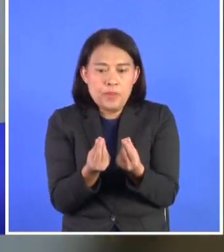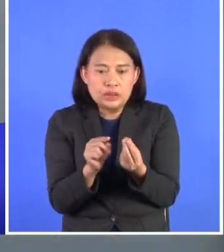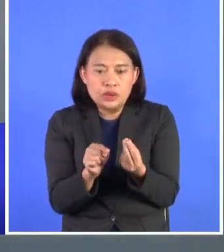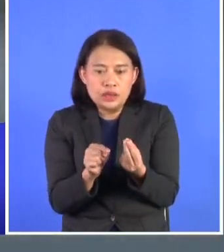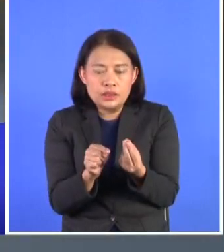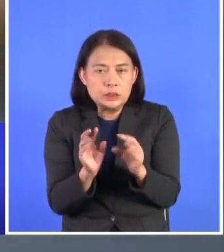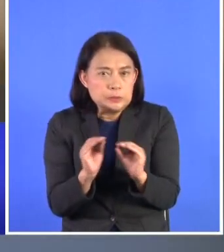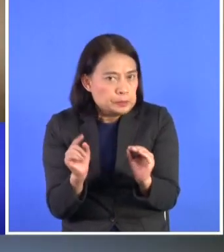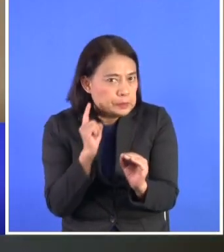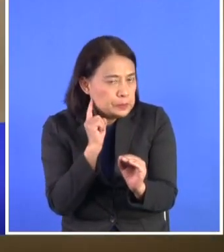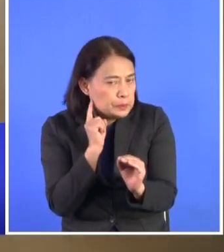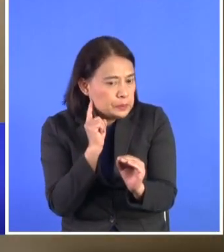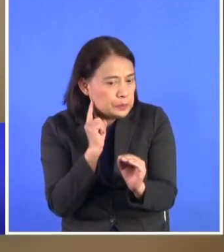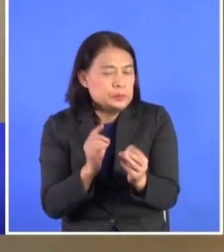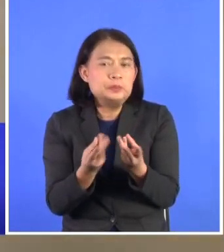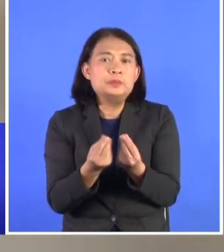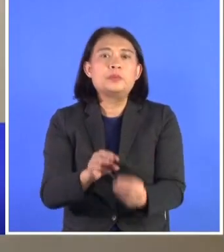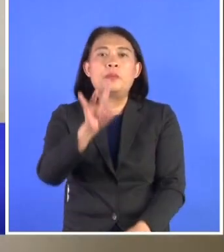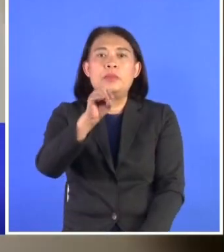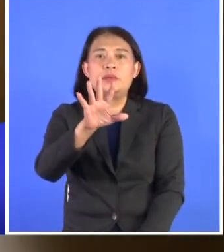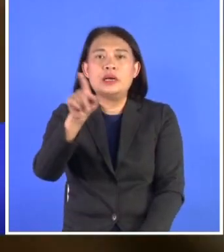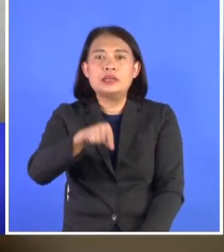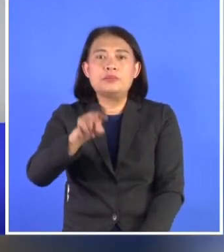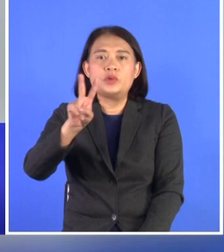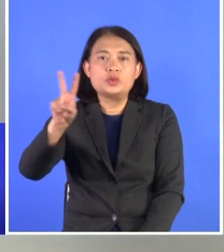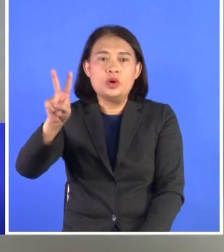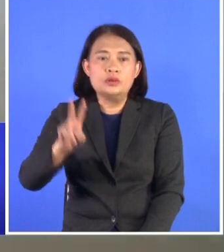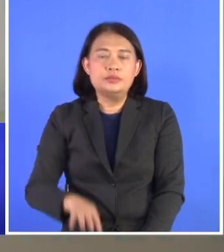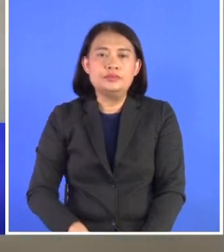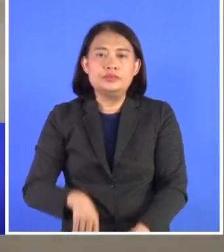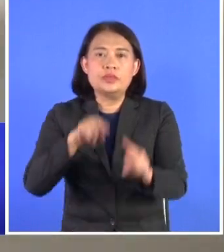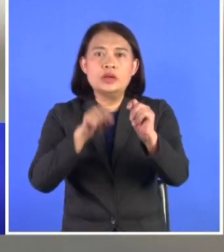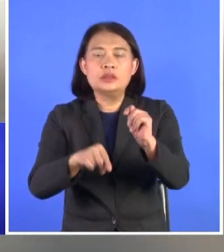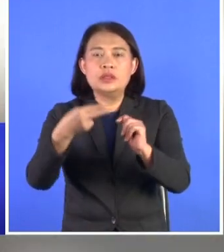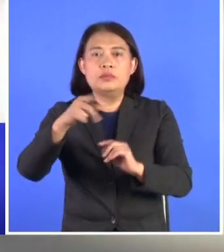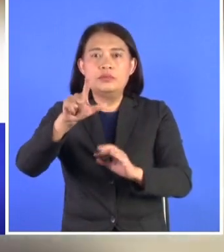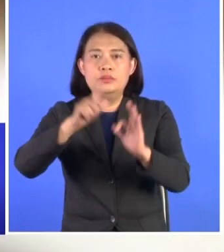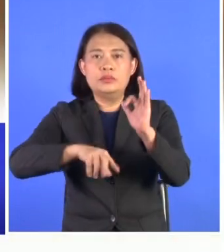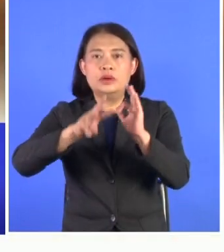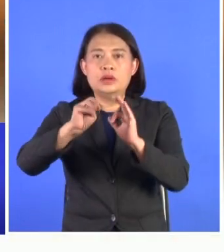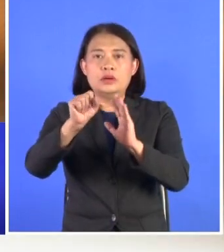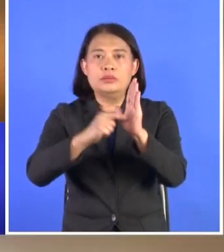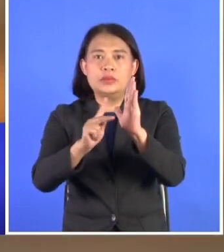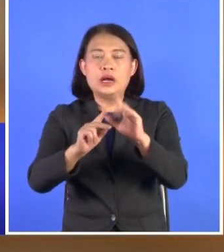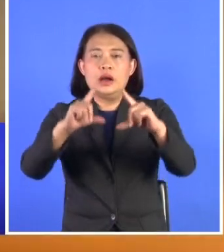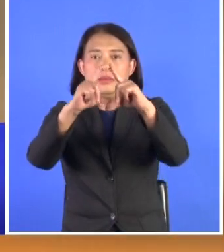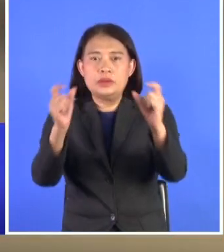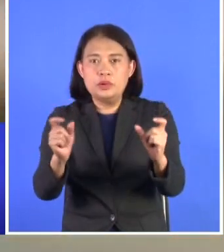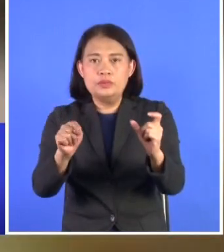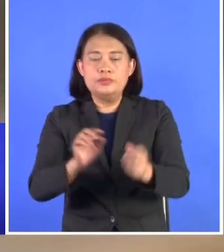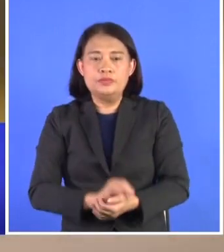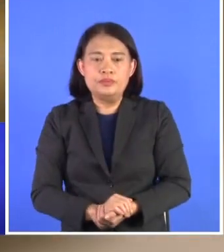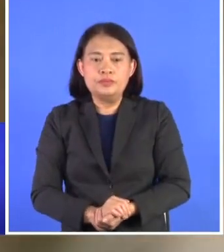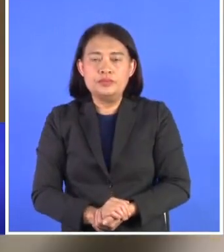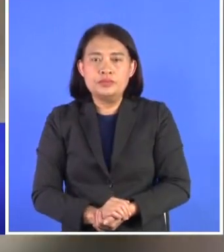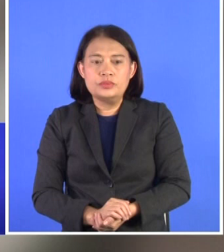ฟังเลยเนี่ย85/2เอ่าอยู่ที่ตำบลหล่มศักดิ์อำเภอหล่มศักดิ์เพชรบูรณ์นะครับงูเหลือมแฝงตัวอยู่ใน